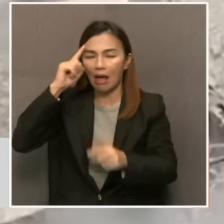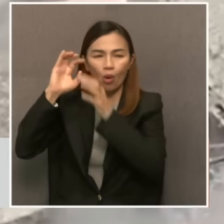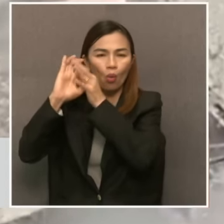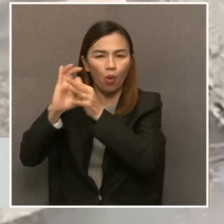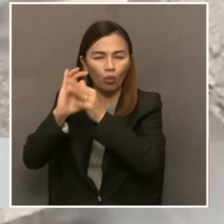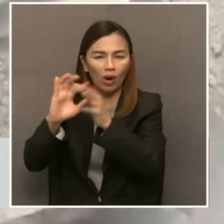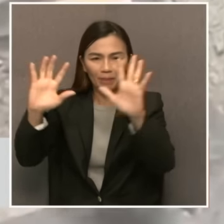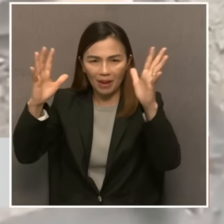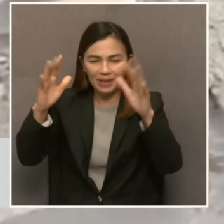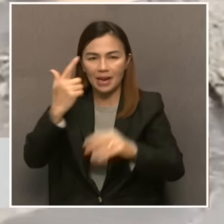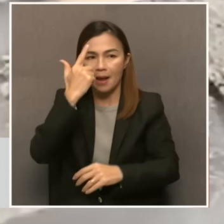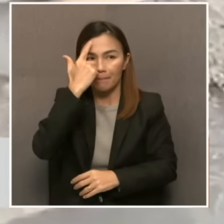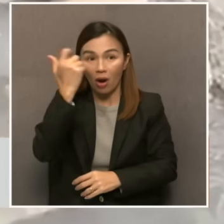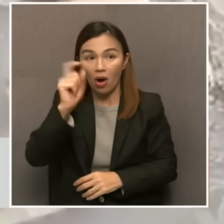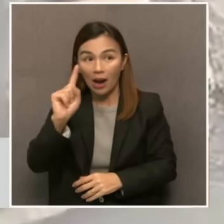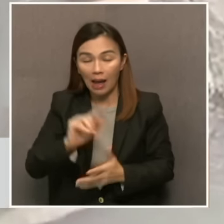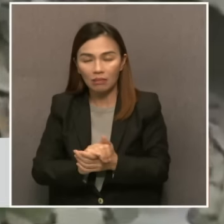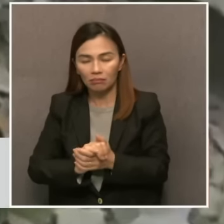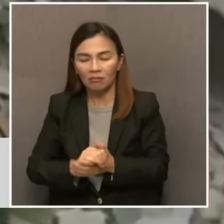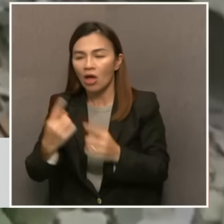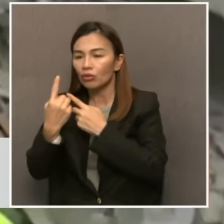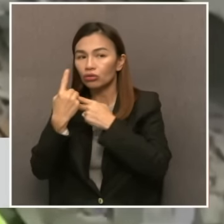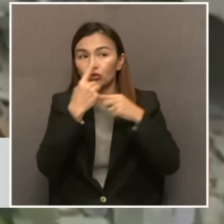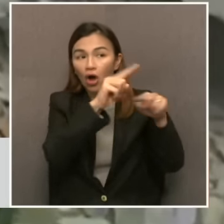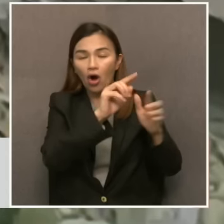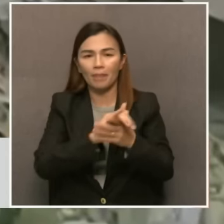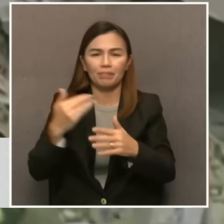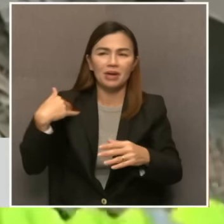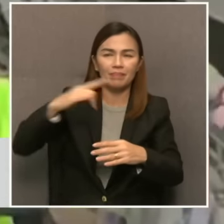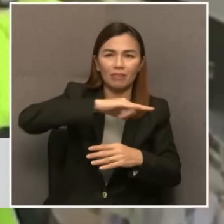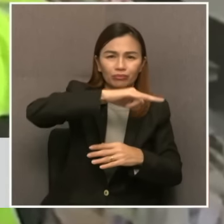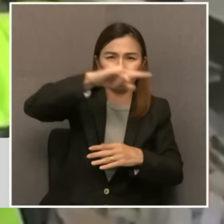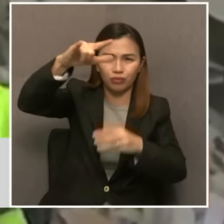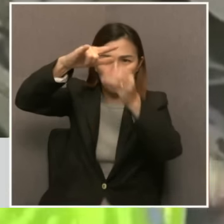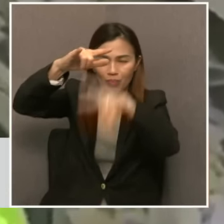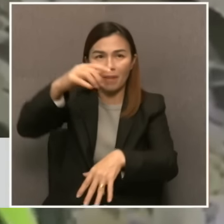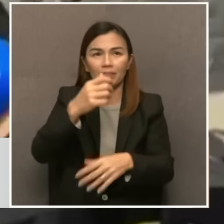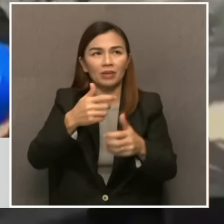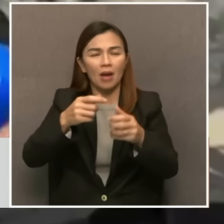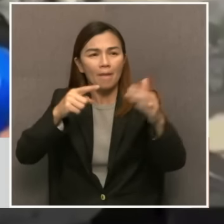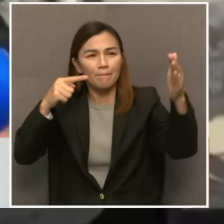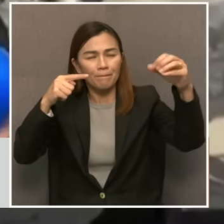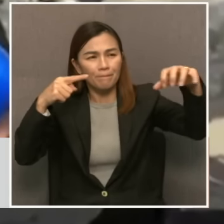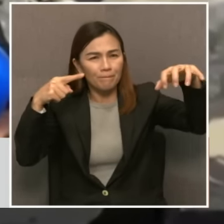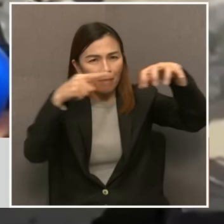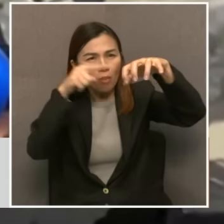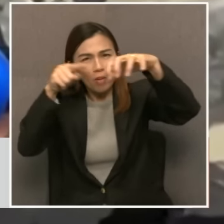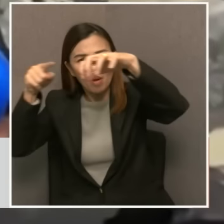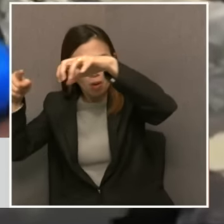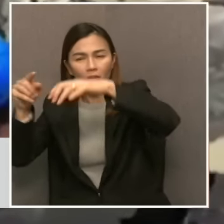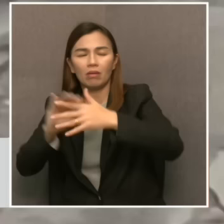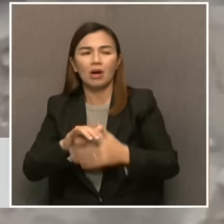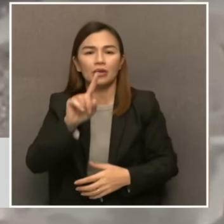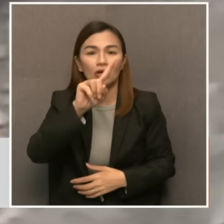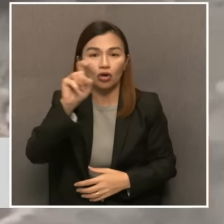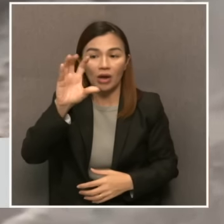ใดพร้อมกับระบุด้วยว่าสามารถโจมตีสกัดโดรนจำนวน158ลำที่ถูกส่งเข้ามาในดินแดนทั่วทั้ง15